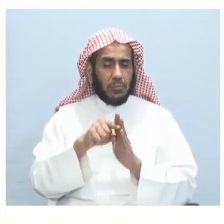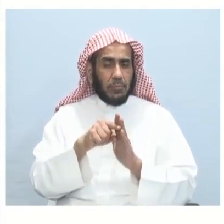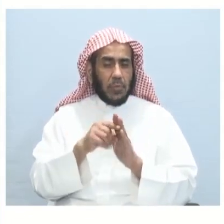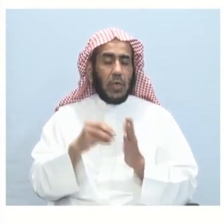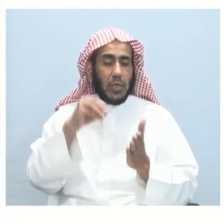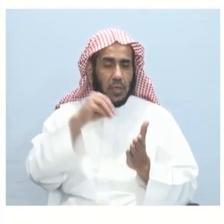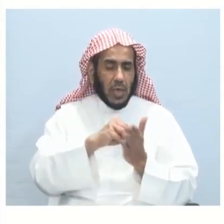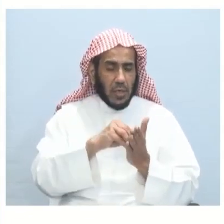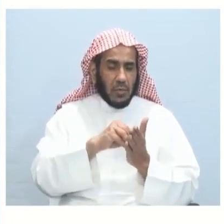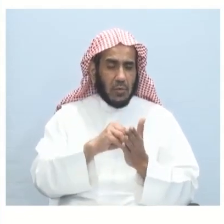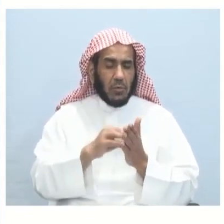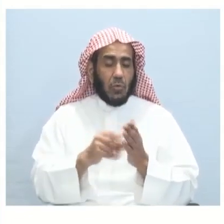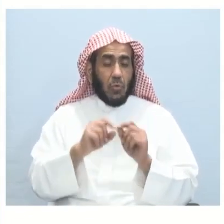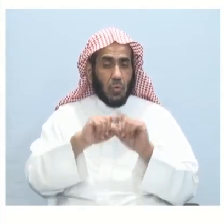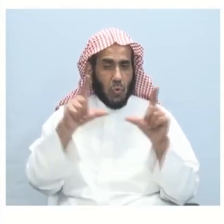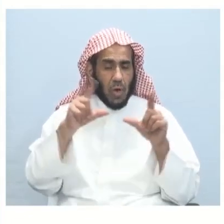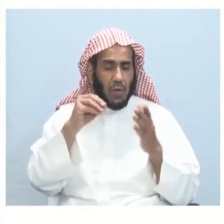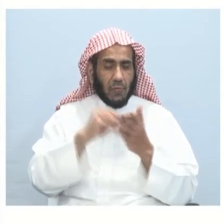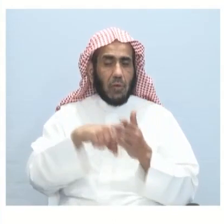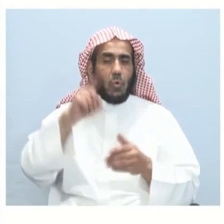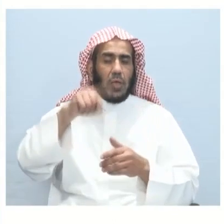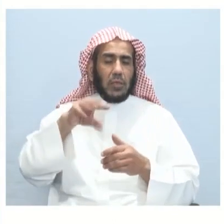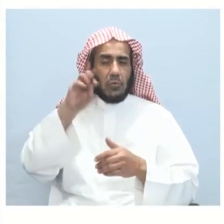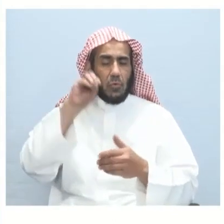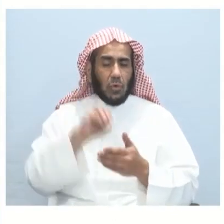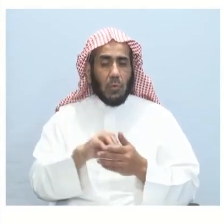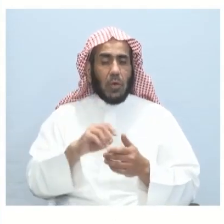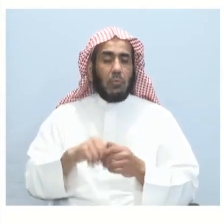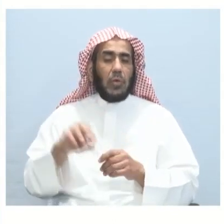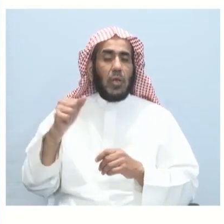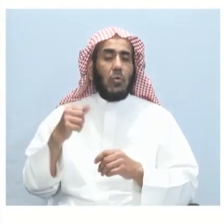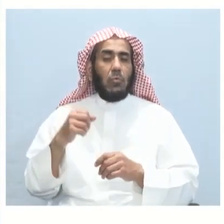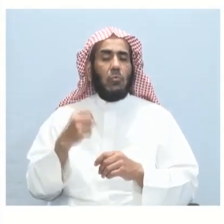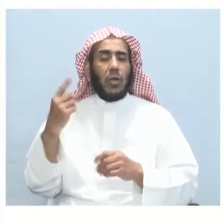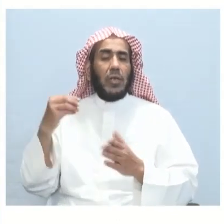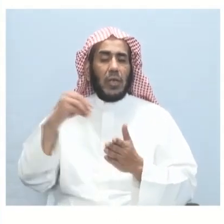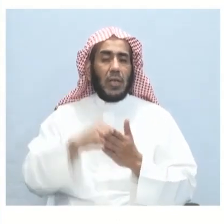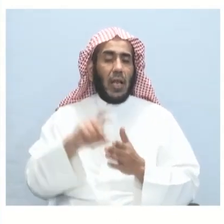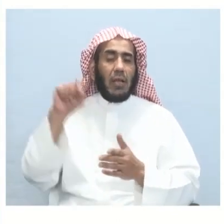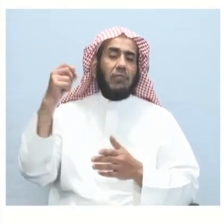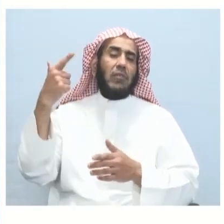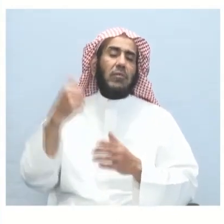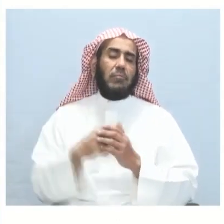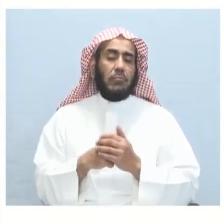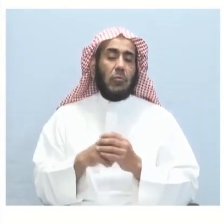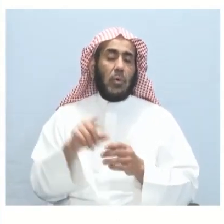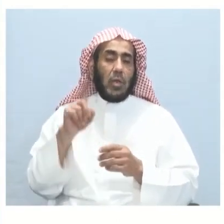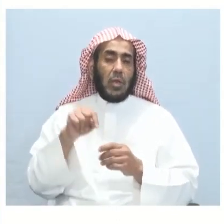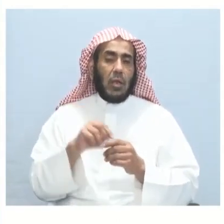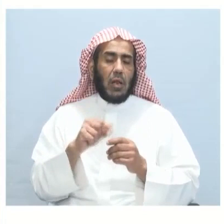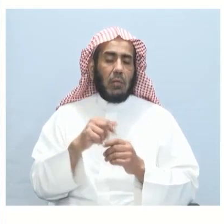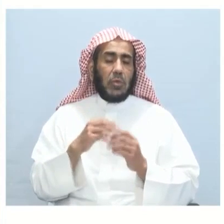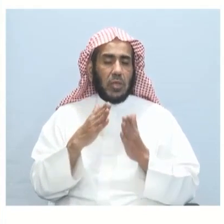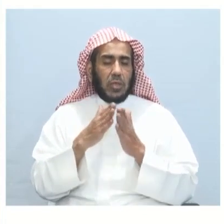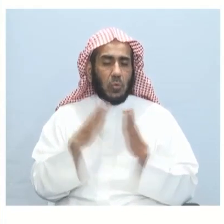ادراجها او التي نريد ظهورها في المخطط ولتكن من اي 1 الى f7 ثم نضغط على علامه